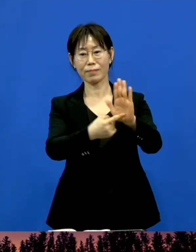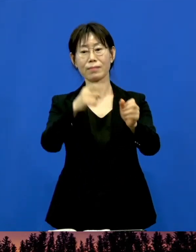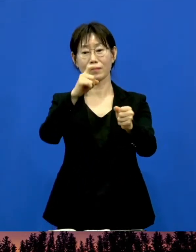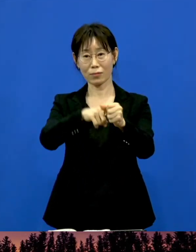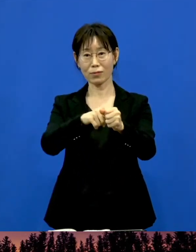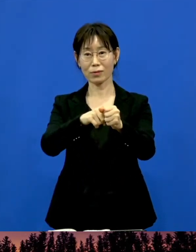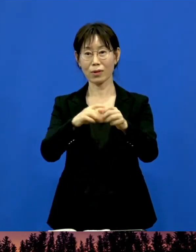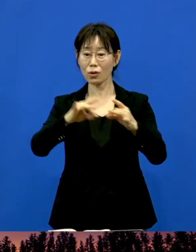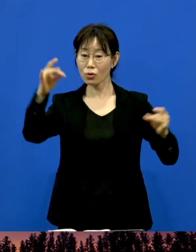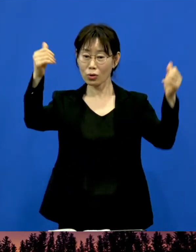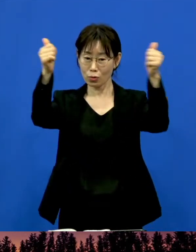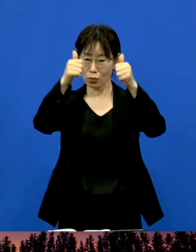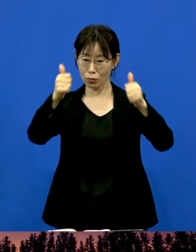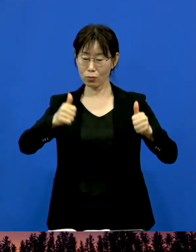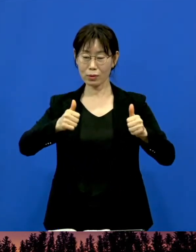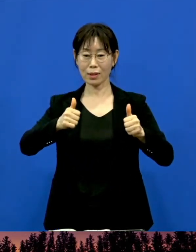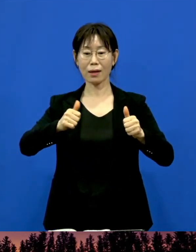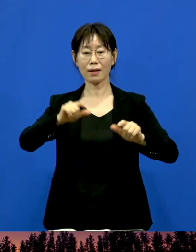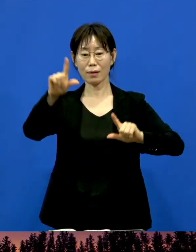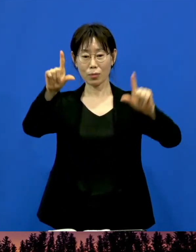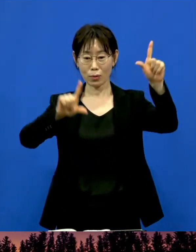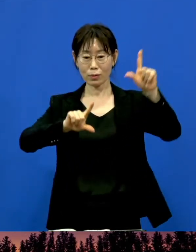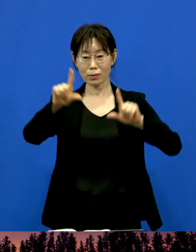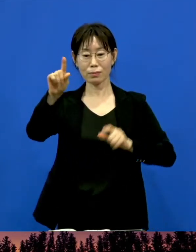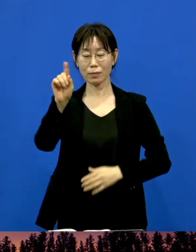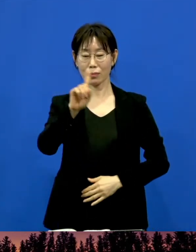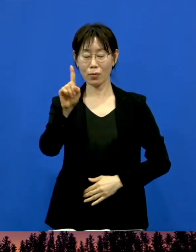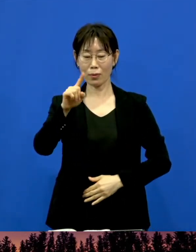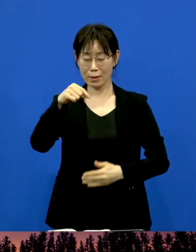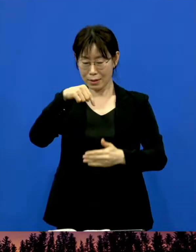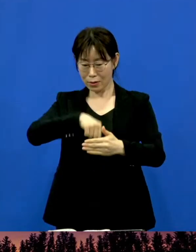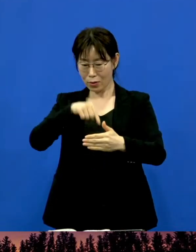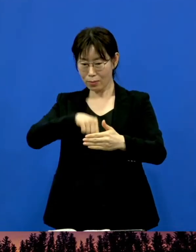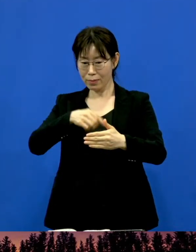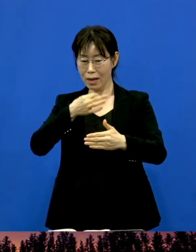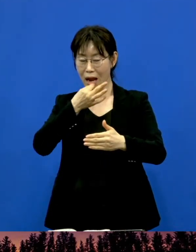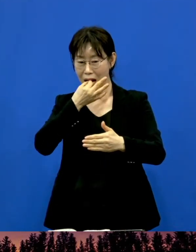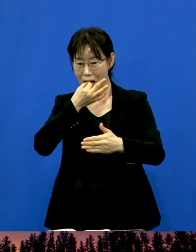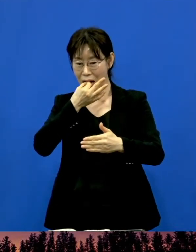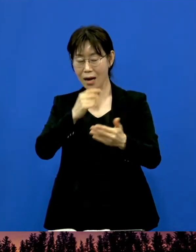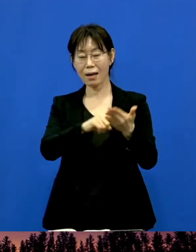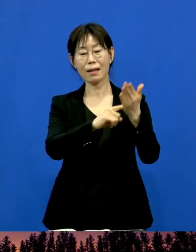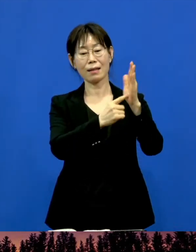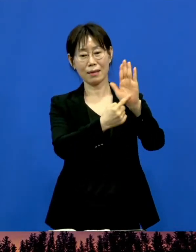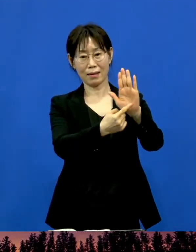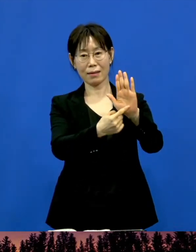우상 형상화했는데 그 형상은 내면에 있는 욕망이 표출됐어요.